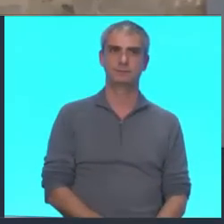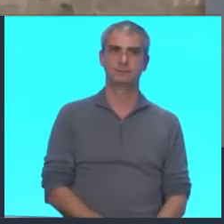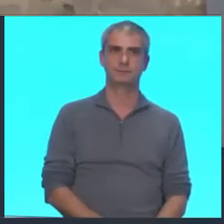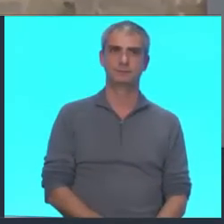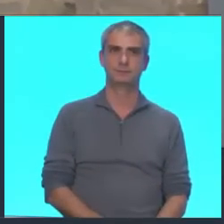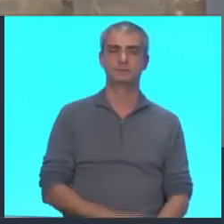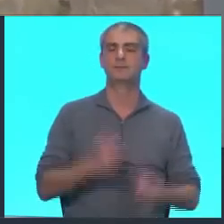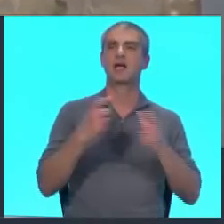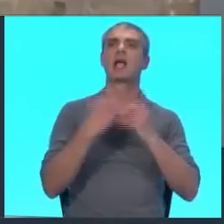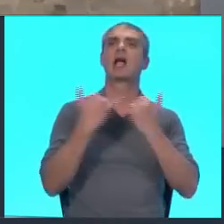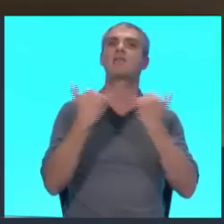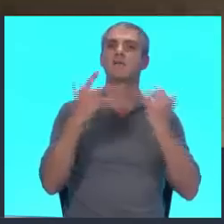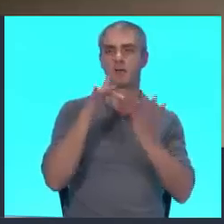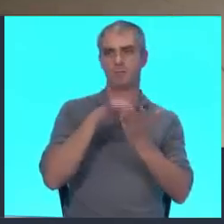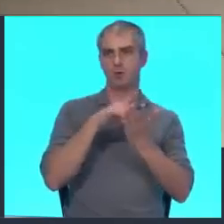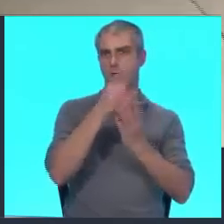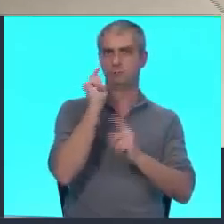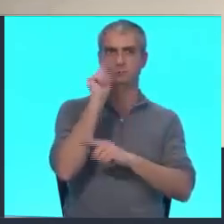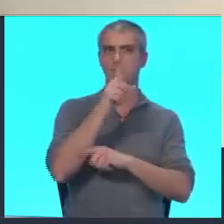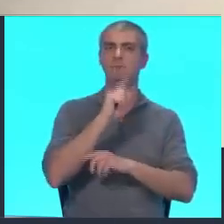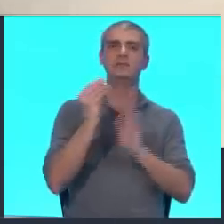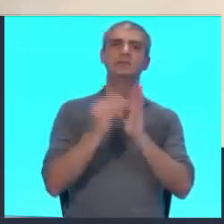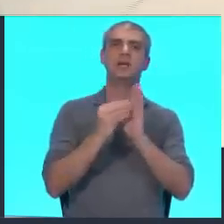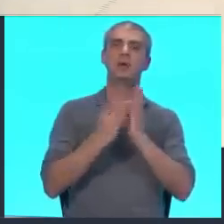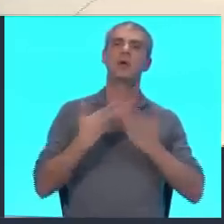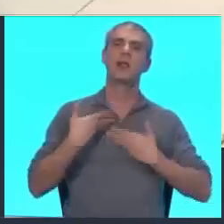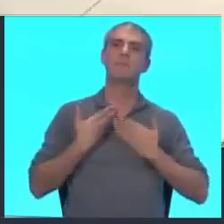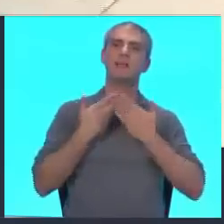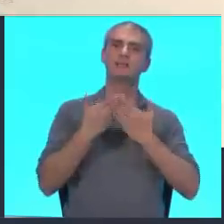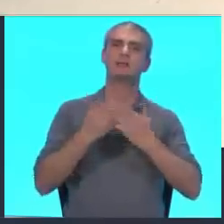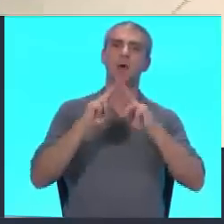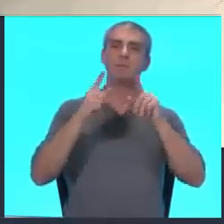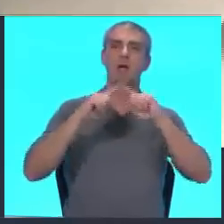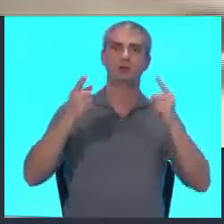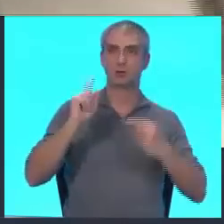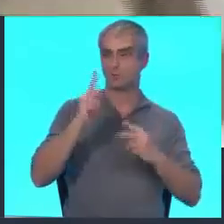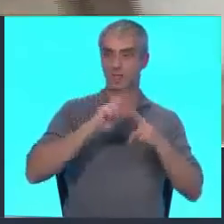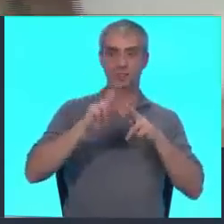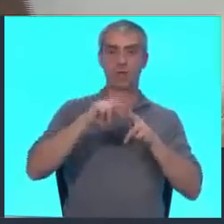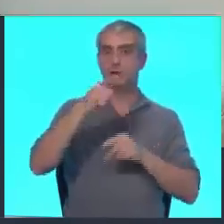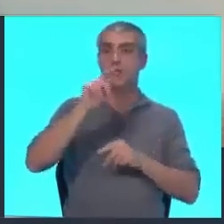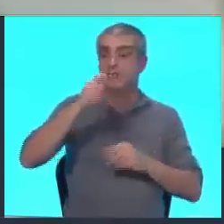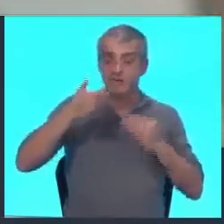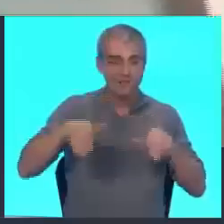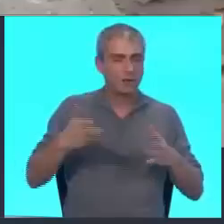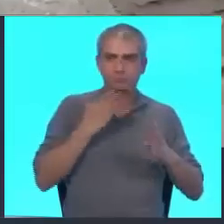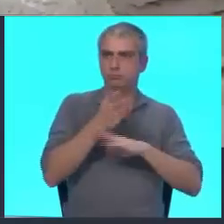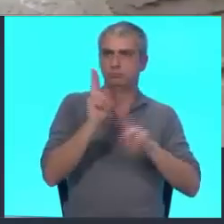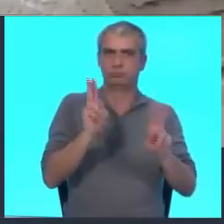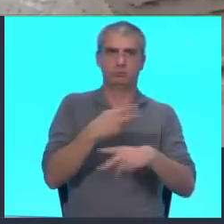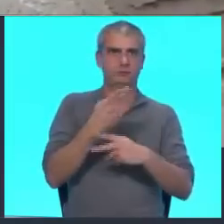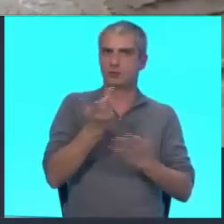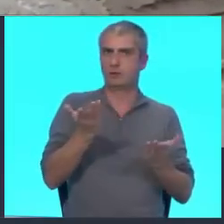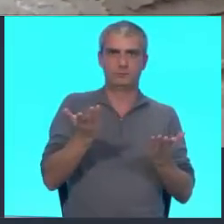אגף הרווחה הוא המקום שאליו מגיע מי שזקוק לסיוע מהרשויות, אבל בנתניה דווקא לנכים אין כתובת, ולא במובן